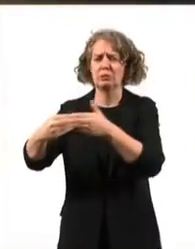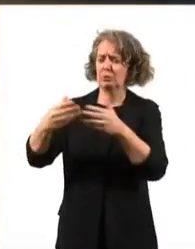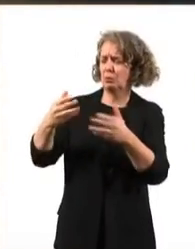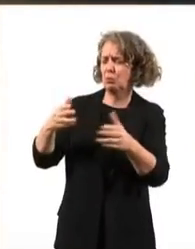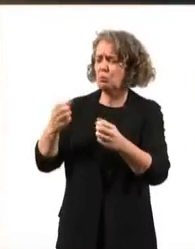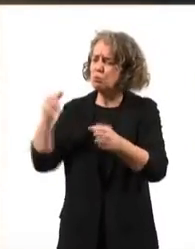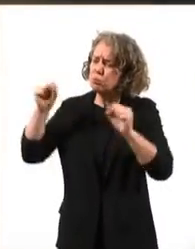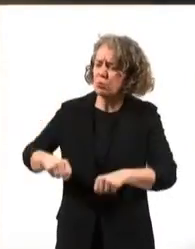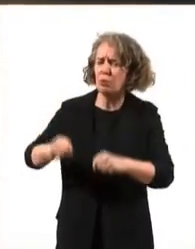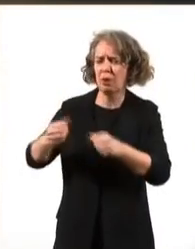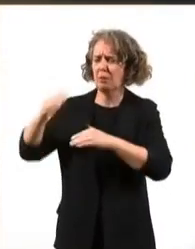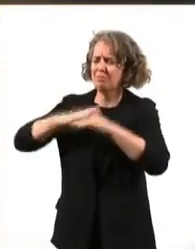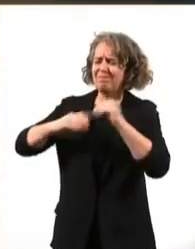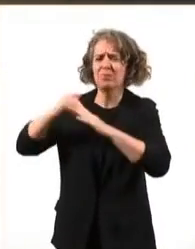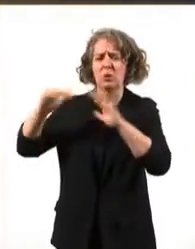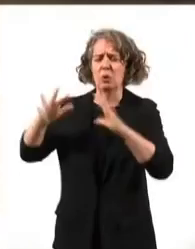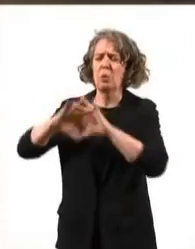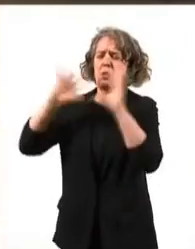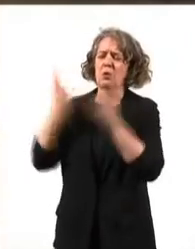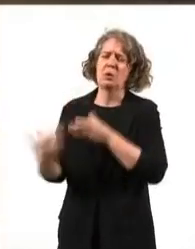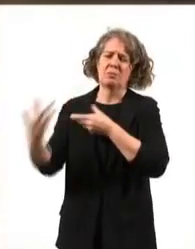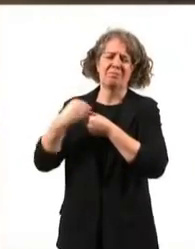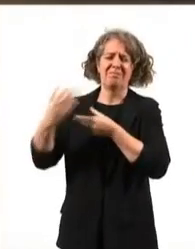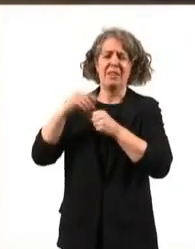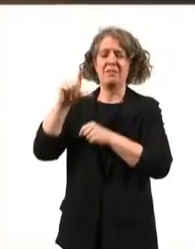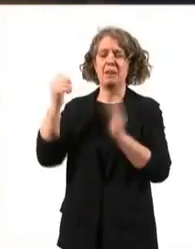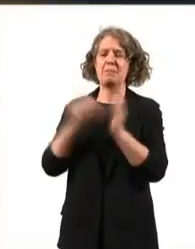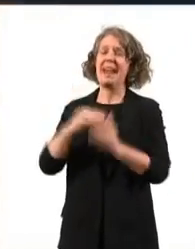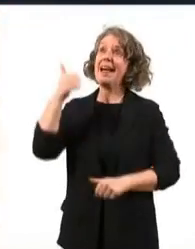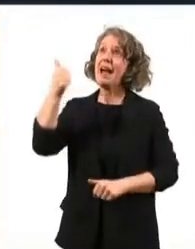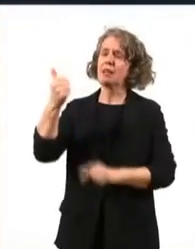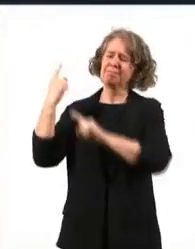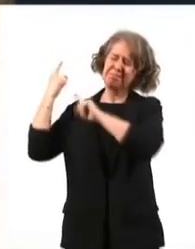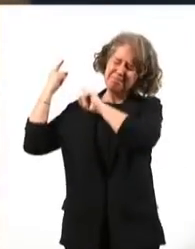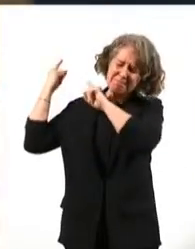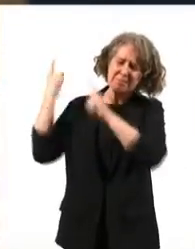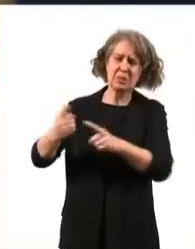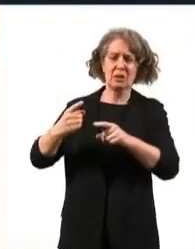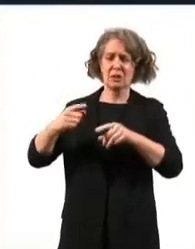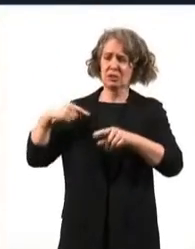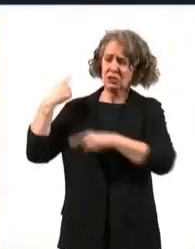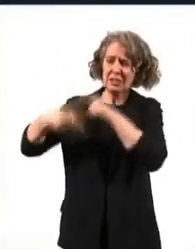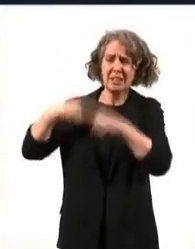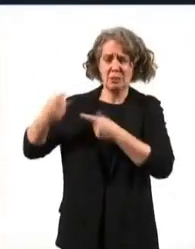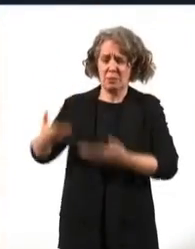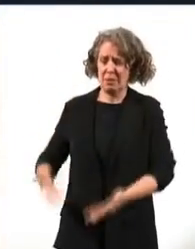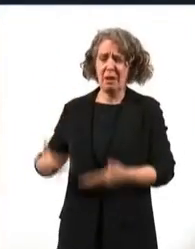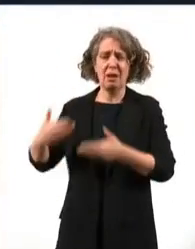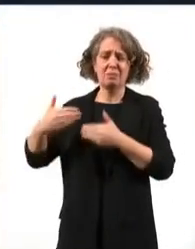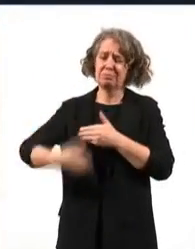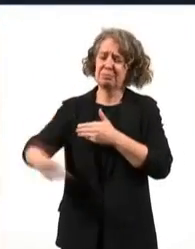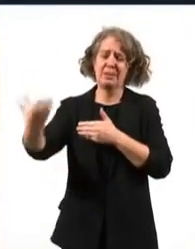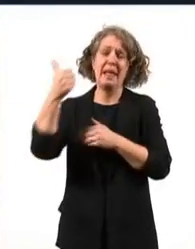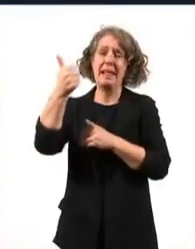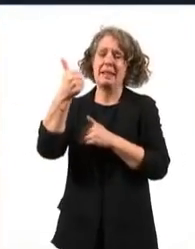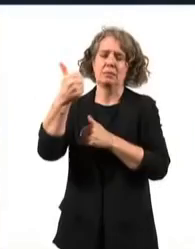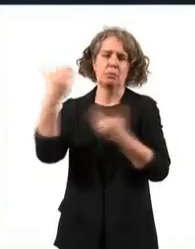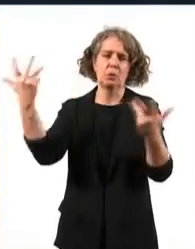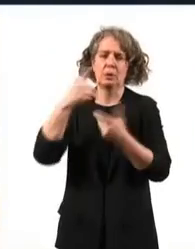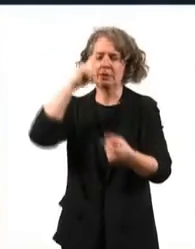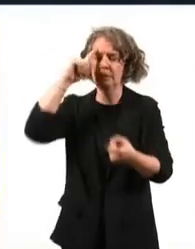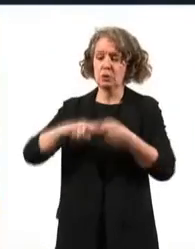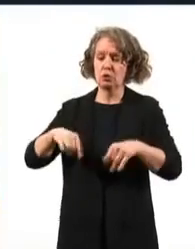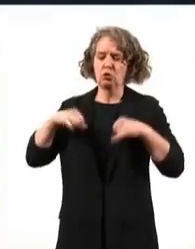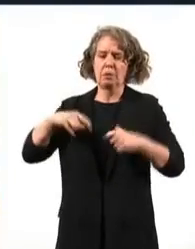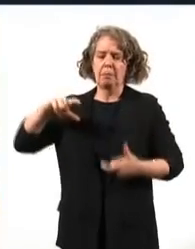pouvoir. Il y a un fil rouge qui ne disparaît pas à travers les années, que ce soit pour nos générations et pour les générations qui suivent, c'est la question de la précarité